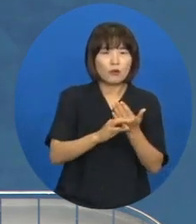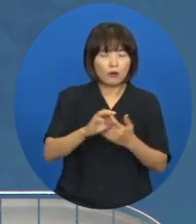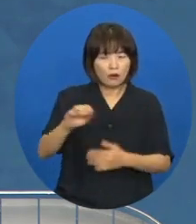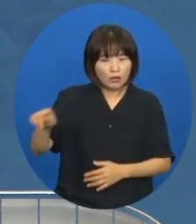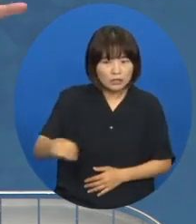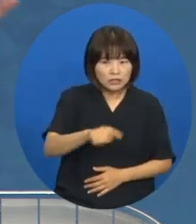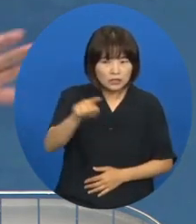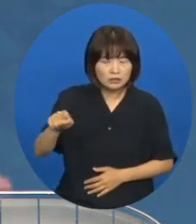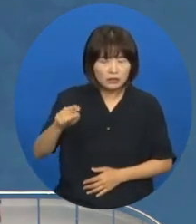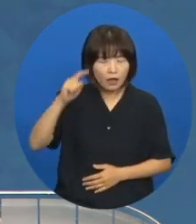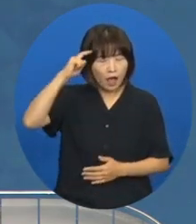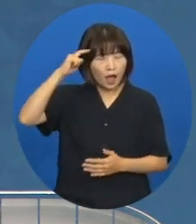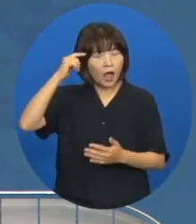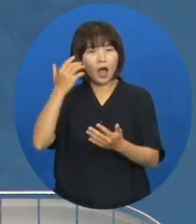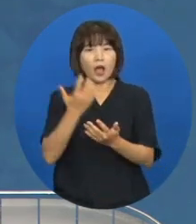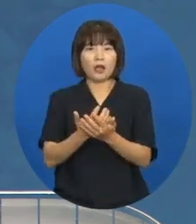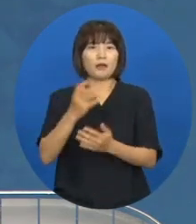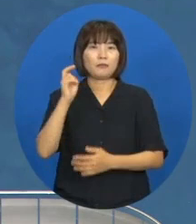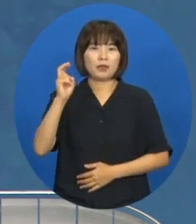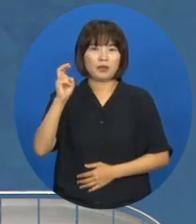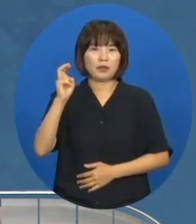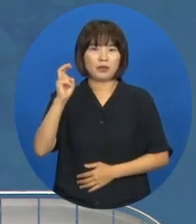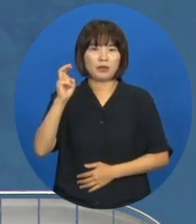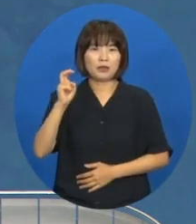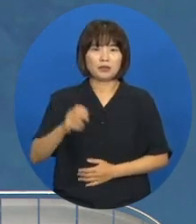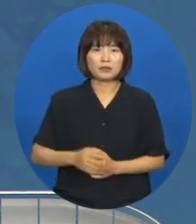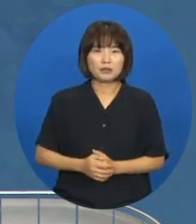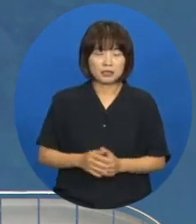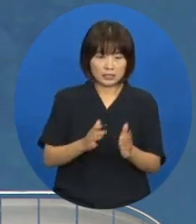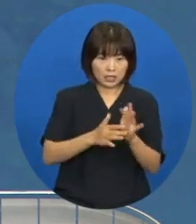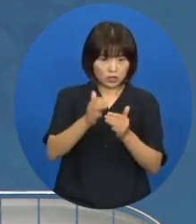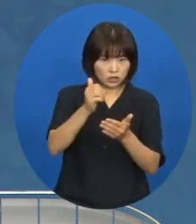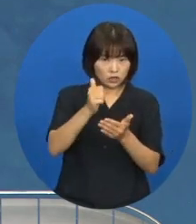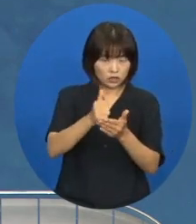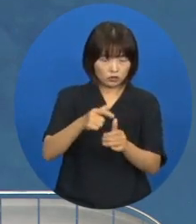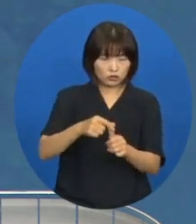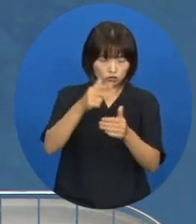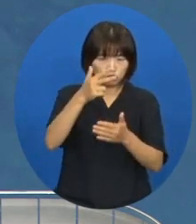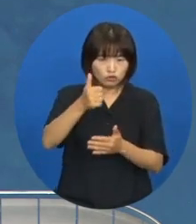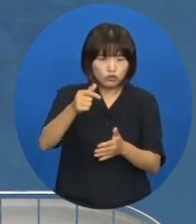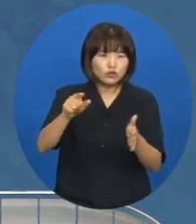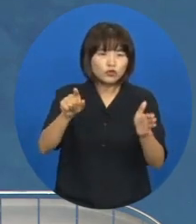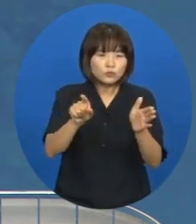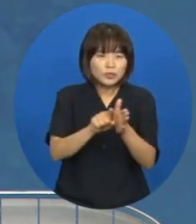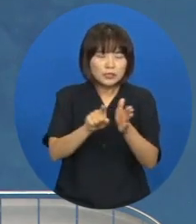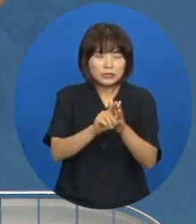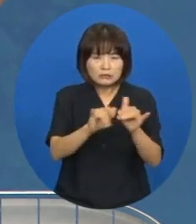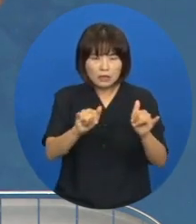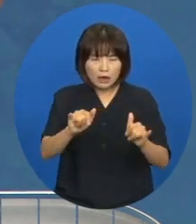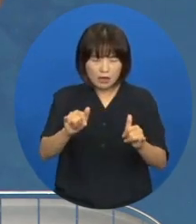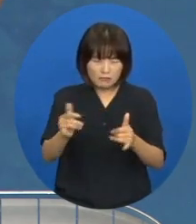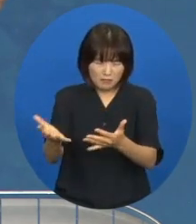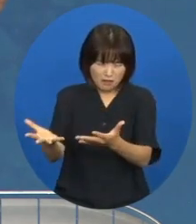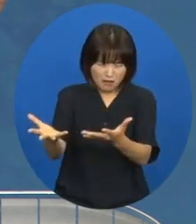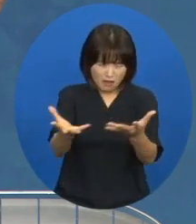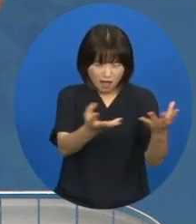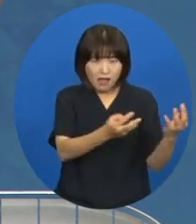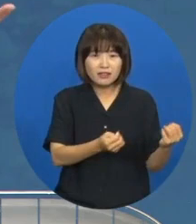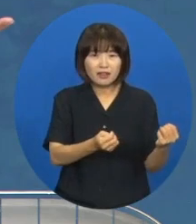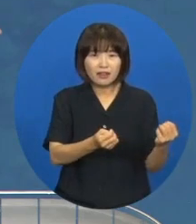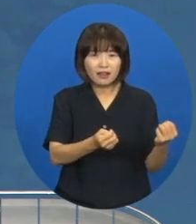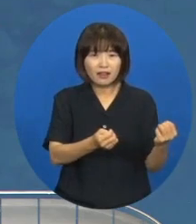아마 기절하듯이 놀랄 거예요. 예수님을 구주로 믿는 사람이 이렇게 많은가?